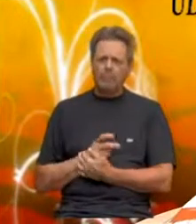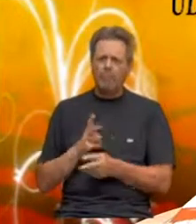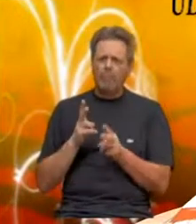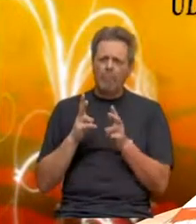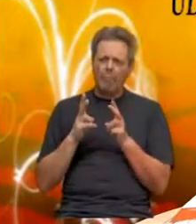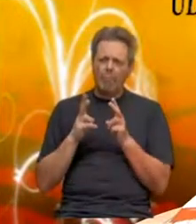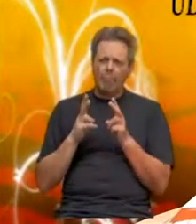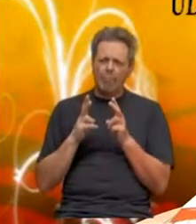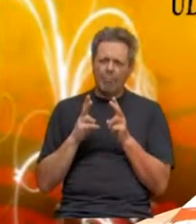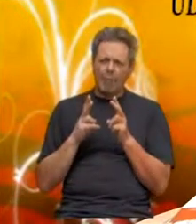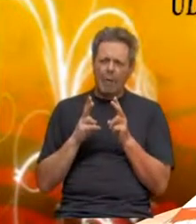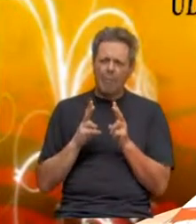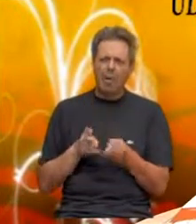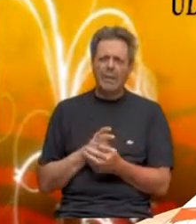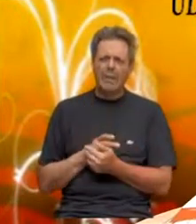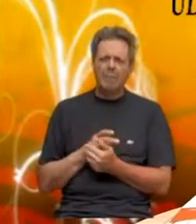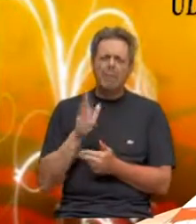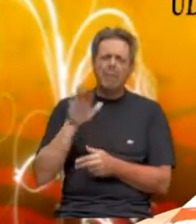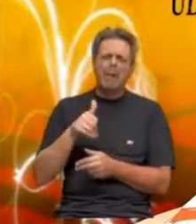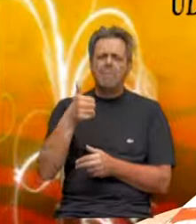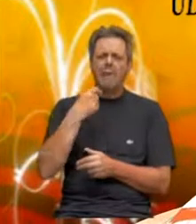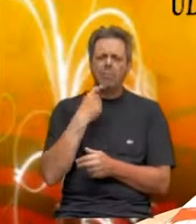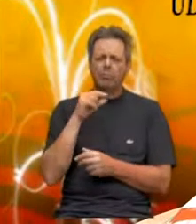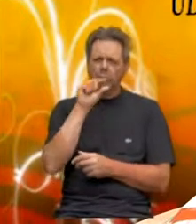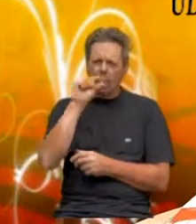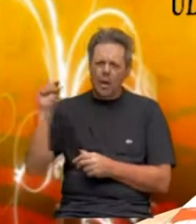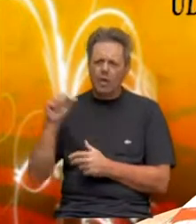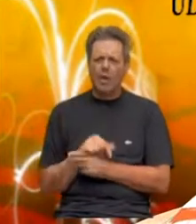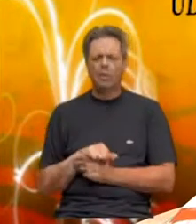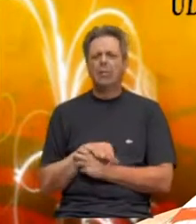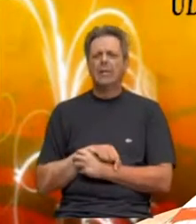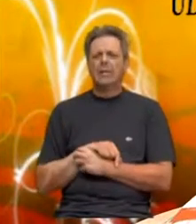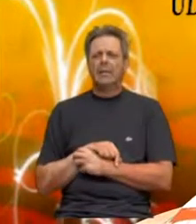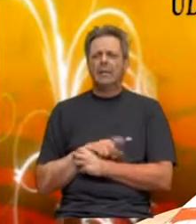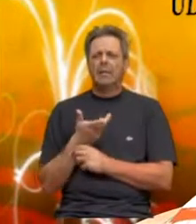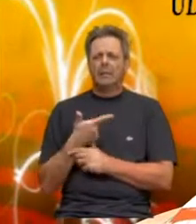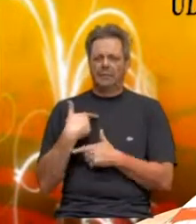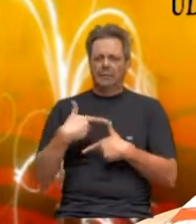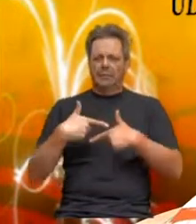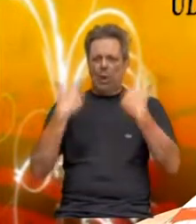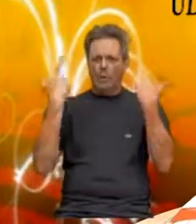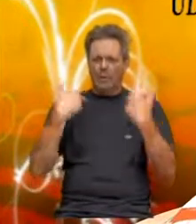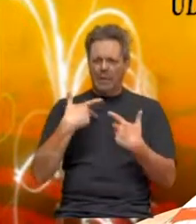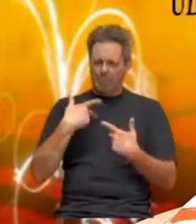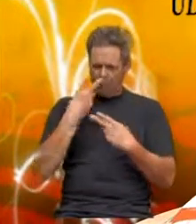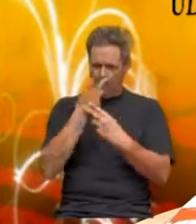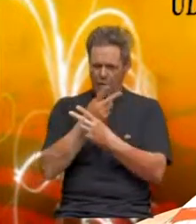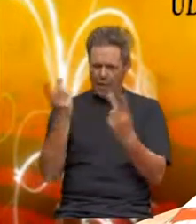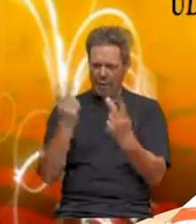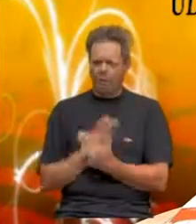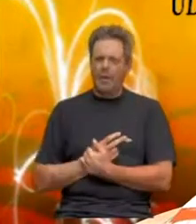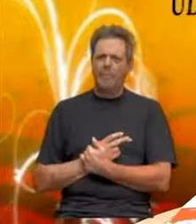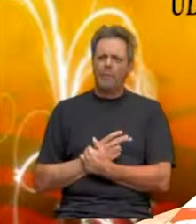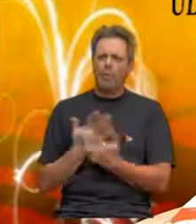nekako, ako možete, jednu rečenicu nekako da ih osvijestite da koliko god